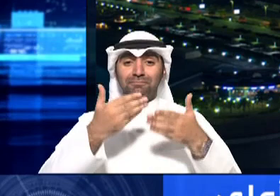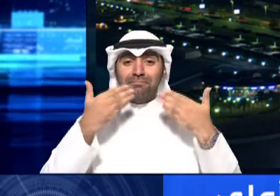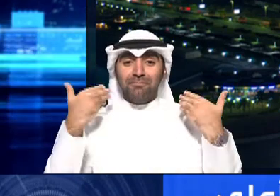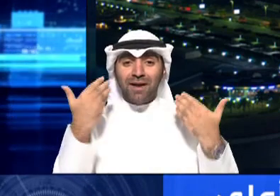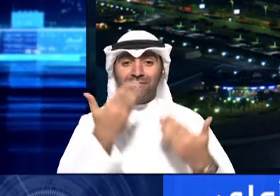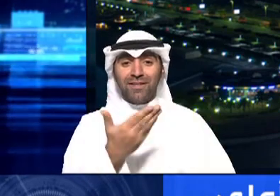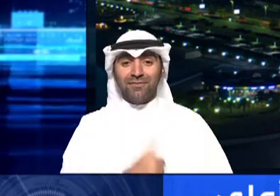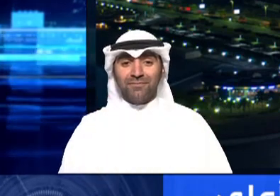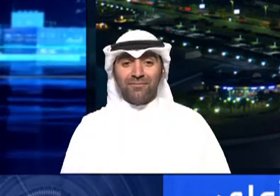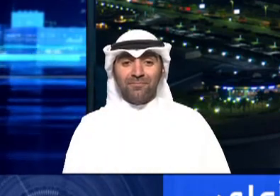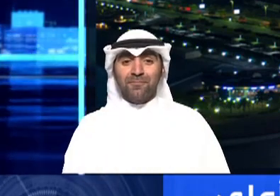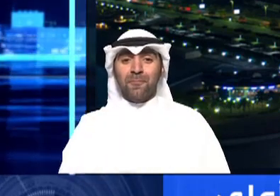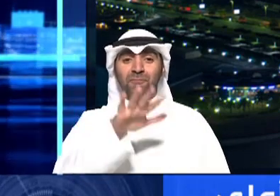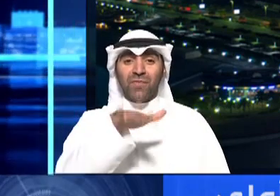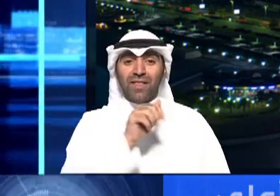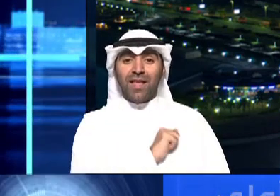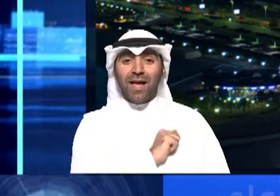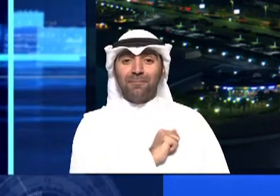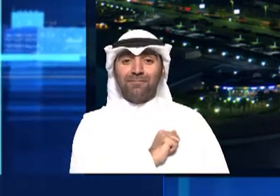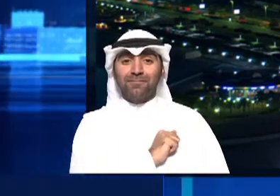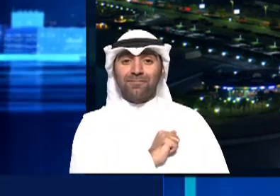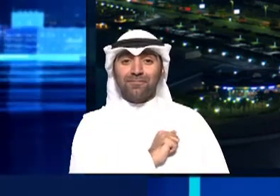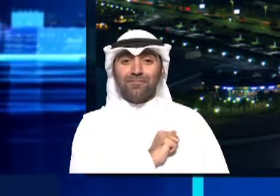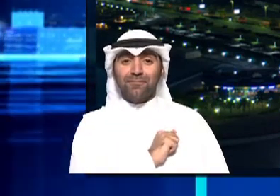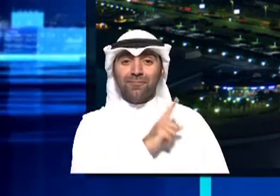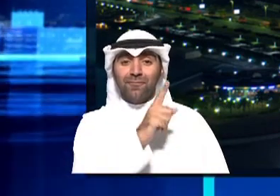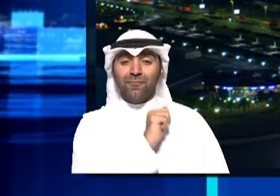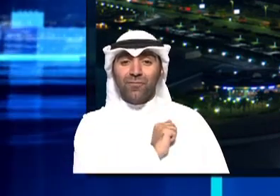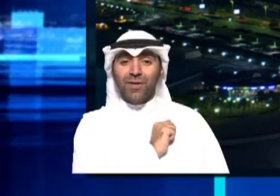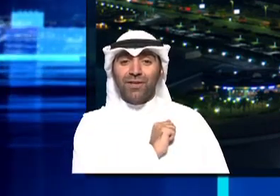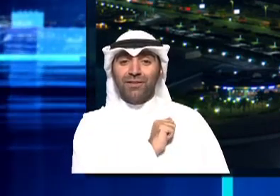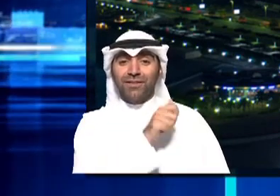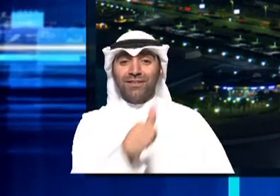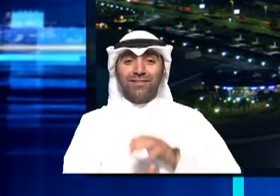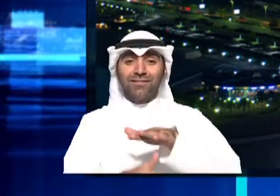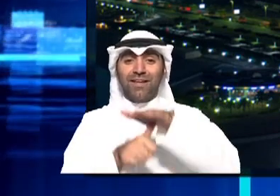نعم، الأستاذ وليد الجاسم رئيس تحرير جريدة الرأي، شكرا جزيلا لك.